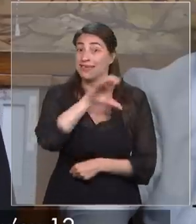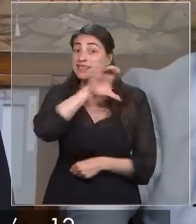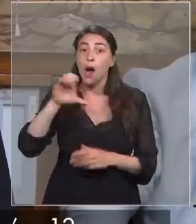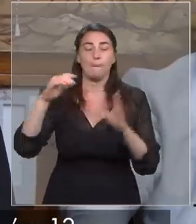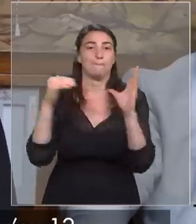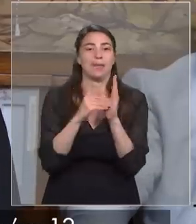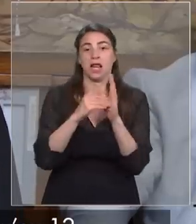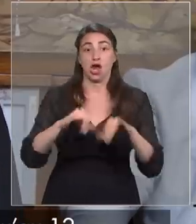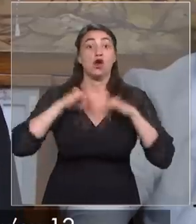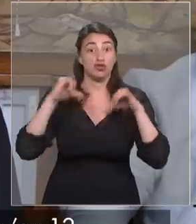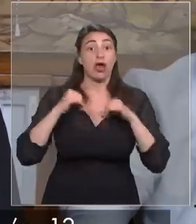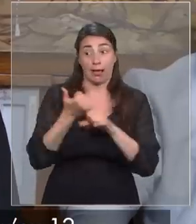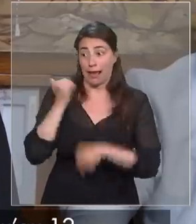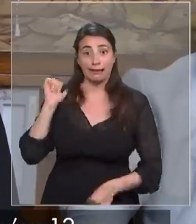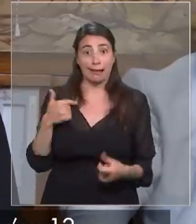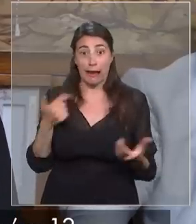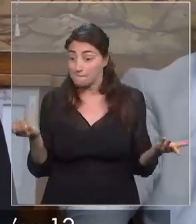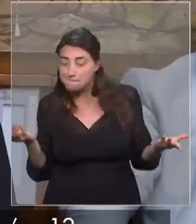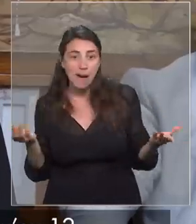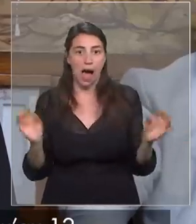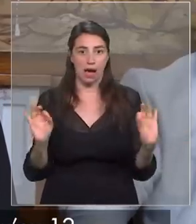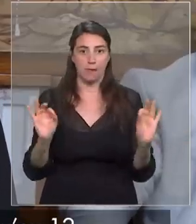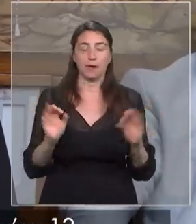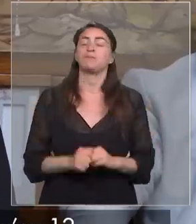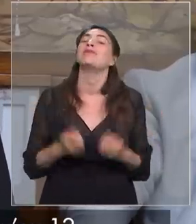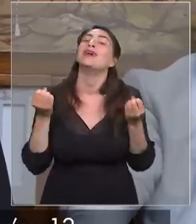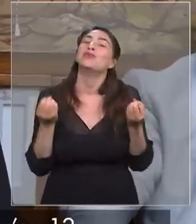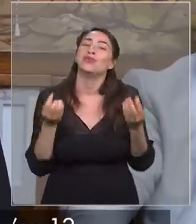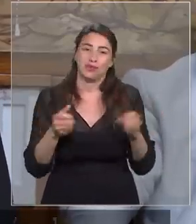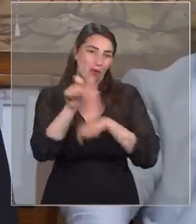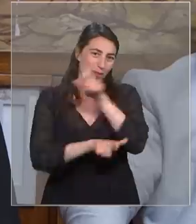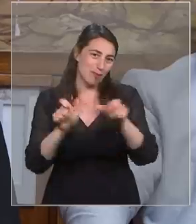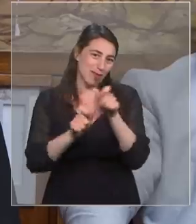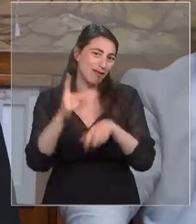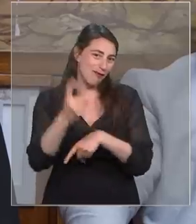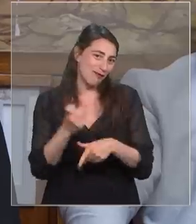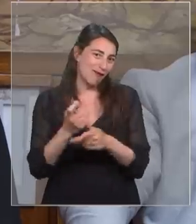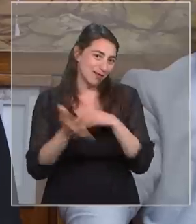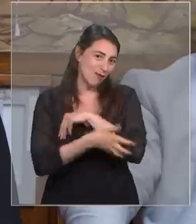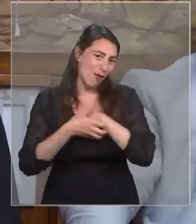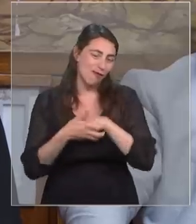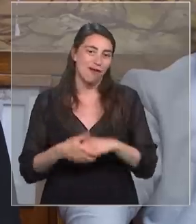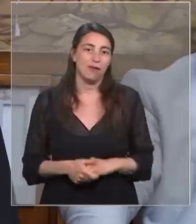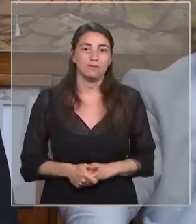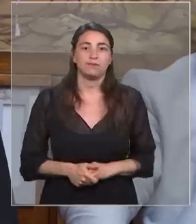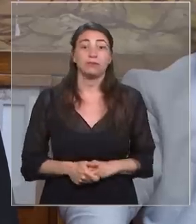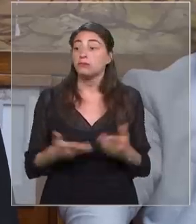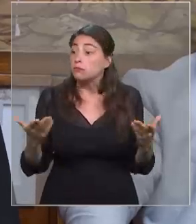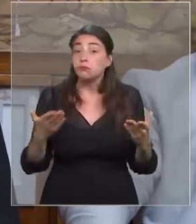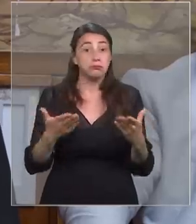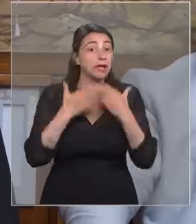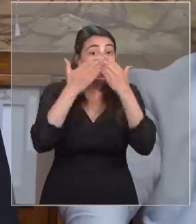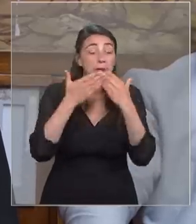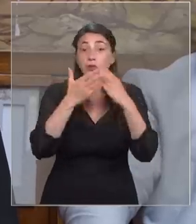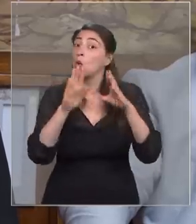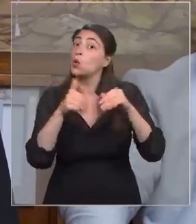l'issue de Parcoursup. Ce sont souvent les élèves des milieux les moins favorisés qui font les frais de cette sélection. On empêche certains des étudiants de poursuivre leurs études.